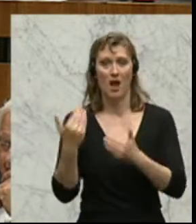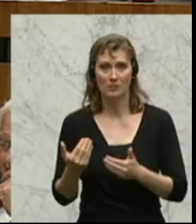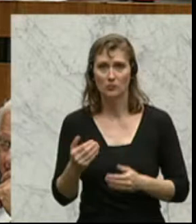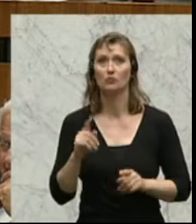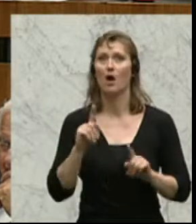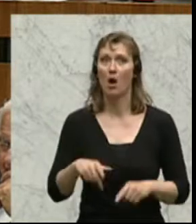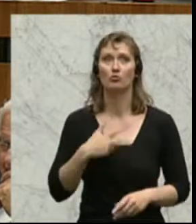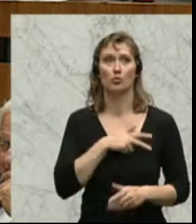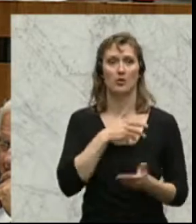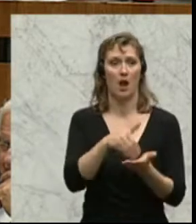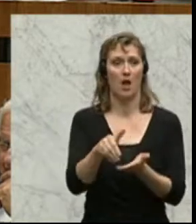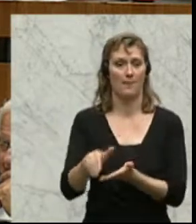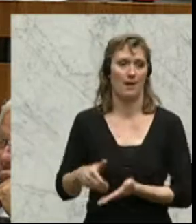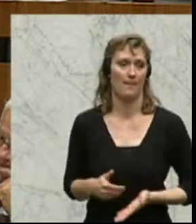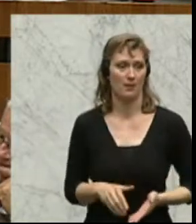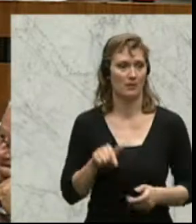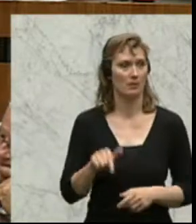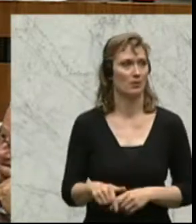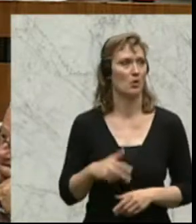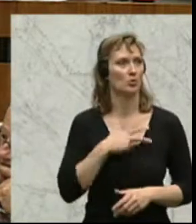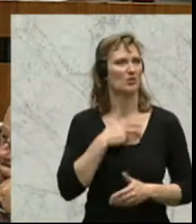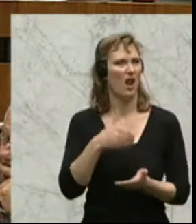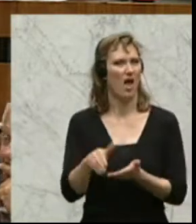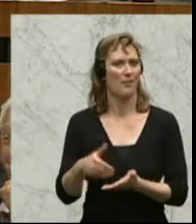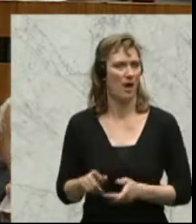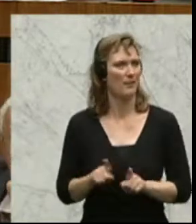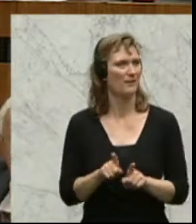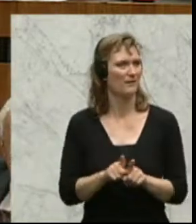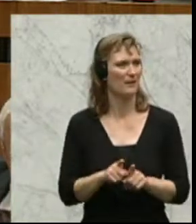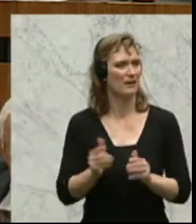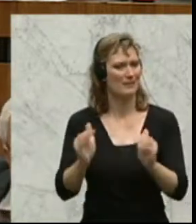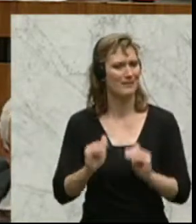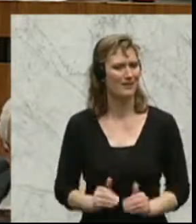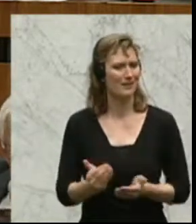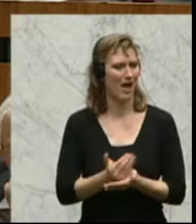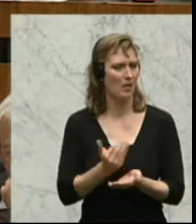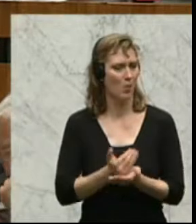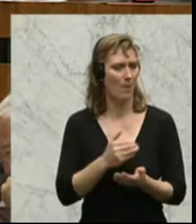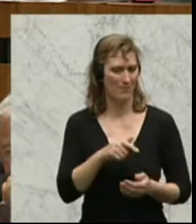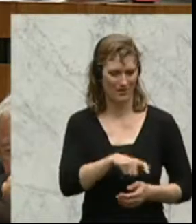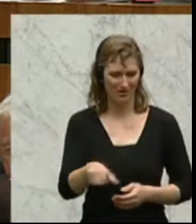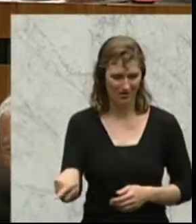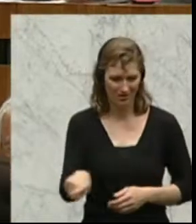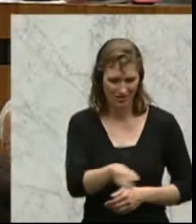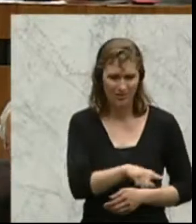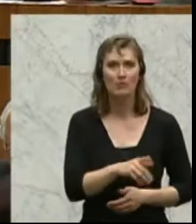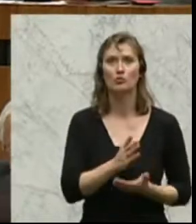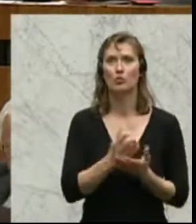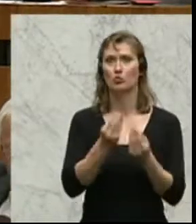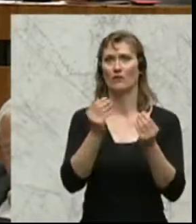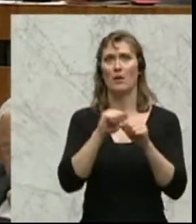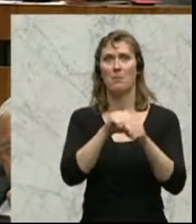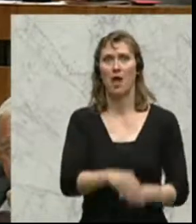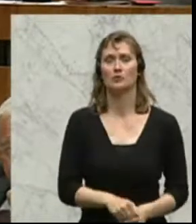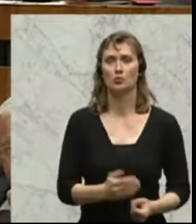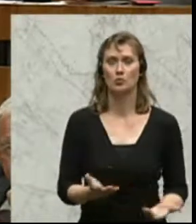Sozialabgaben. Durch die Sozialabgaben werden nämlich die niedrigen Einkommensbezieher überproportional belastet. Ich darf